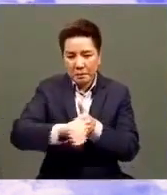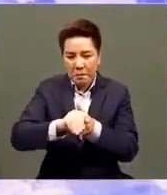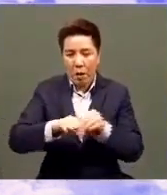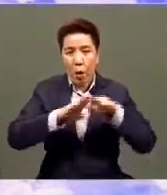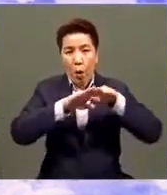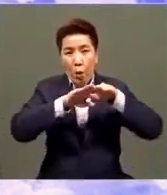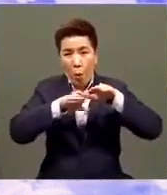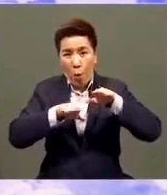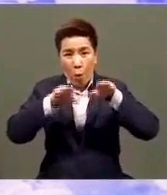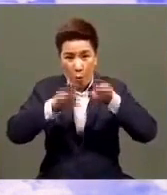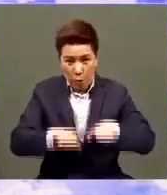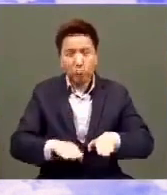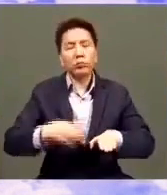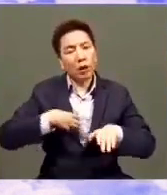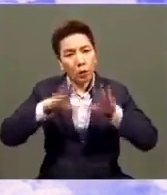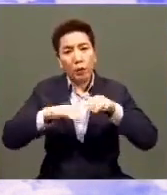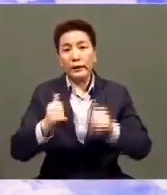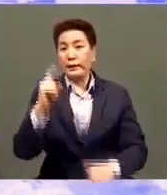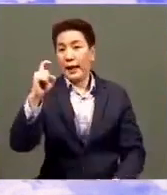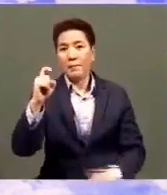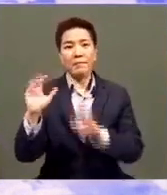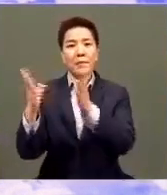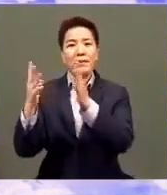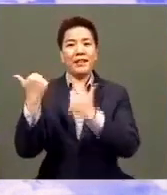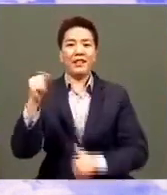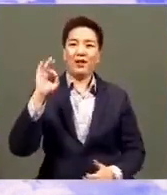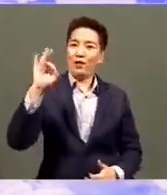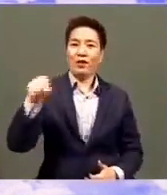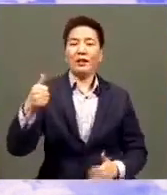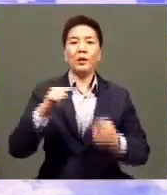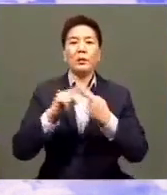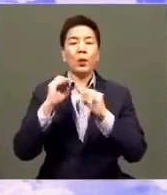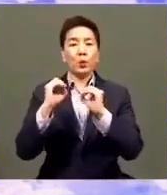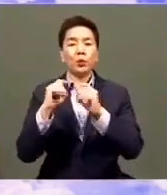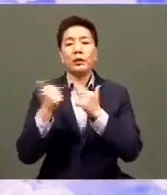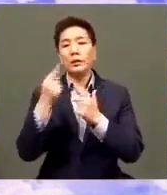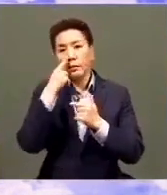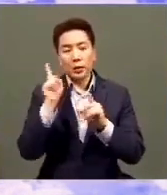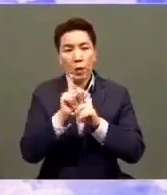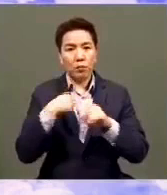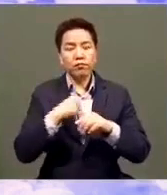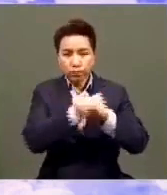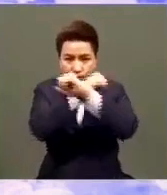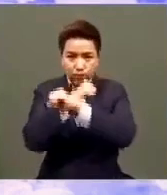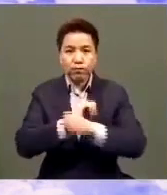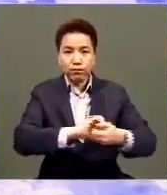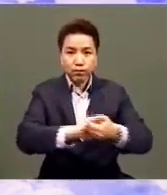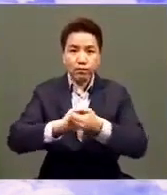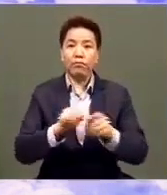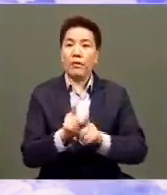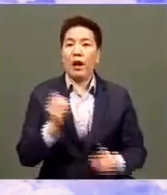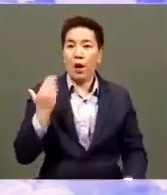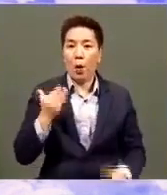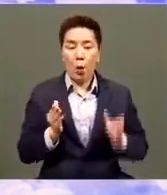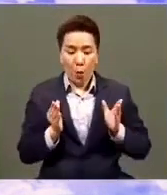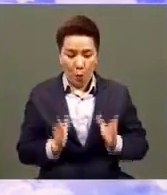วโน้มลดลงวันนี้การตายเป็นศูนย์แต่ว่าเรายังกาดตกไม่ได้นะคะเราต้องยังต้องร่วมไม้ร่วมมือกันอยู่